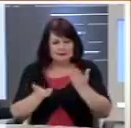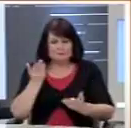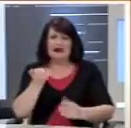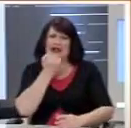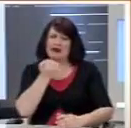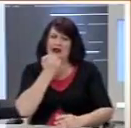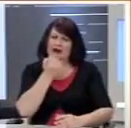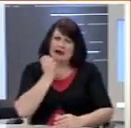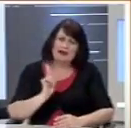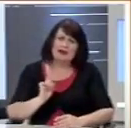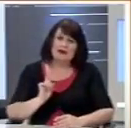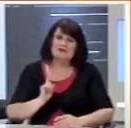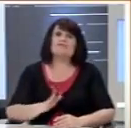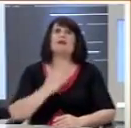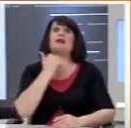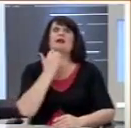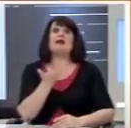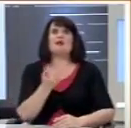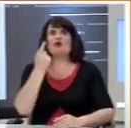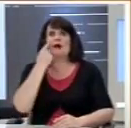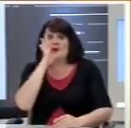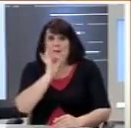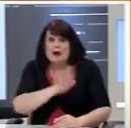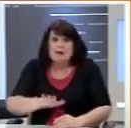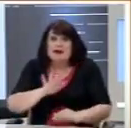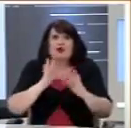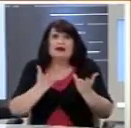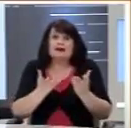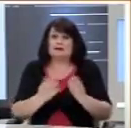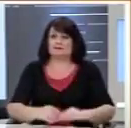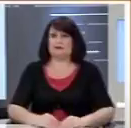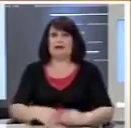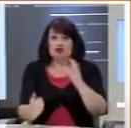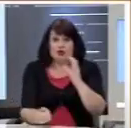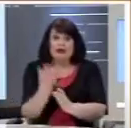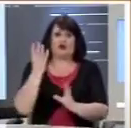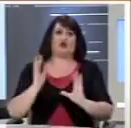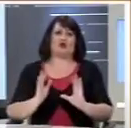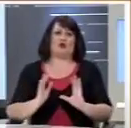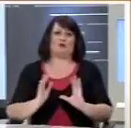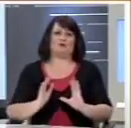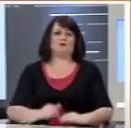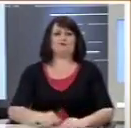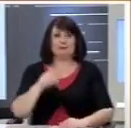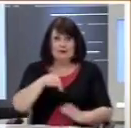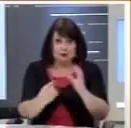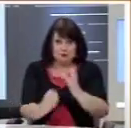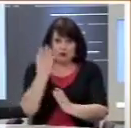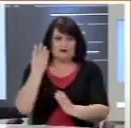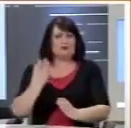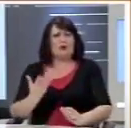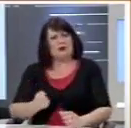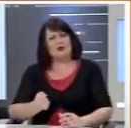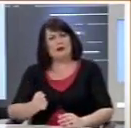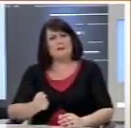λάθη και δεν θα μπορούμε να αναλύσουμε την πραγματικότητα, το καινούριο φαινόμενο. Και αυτό το καινούριο φαινόμενο,